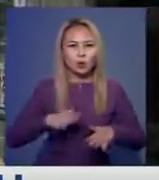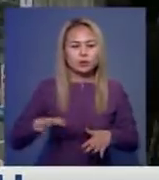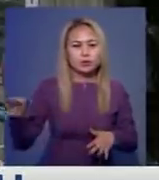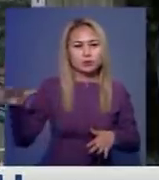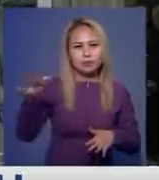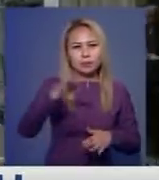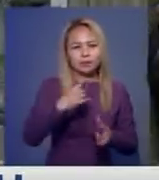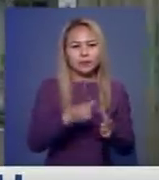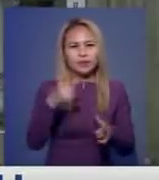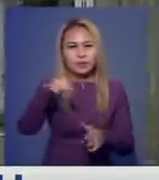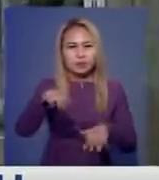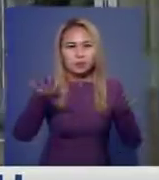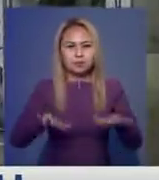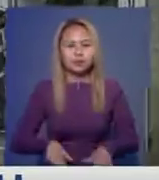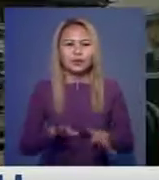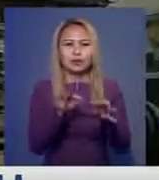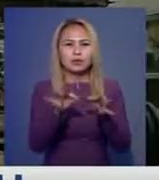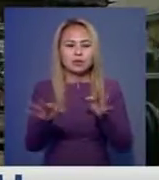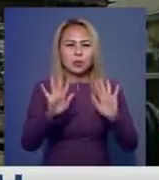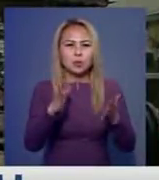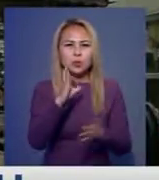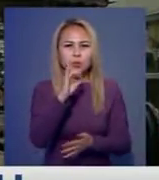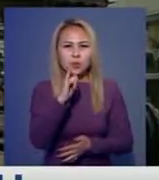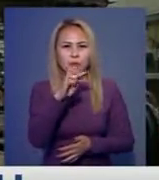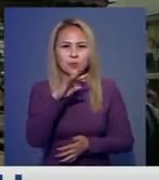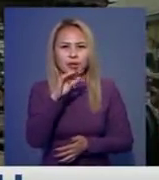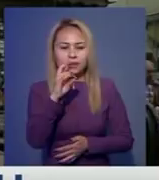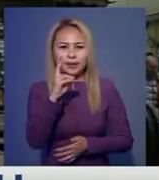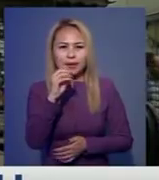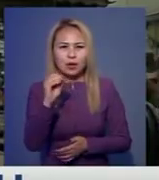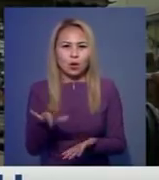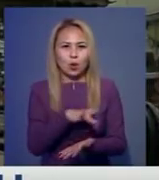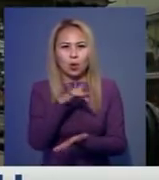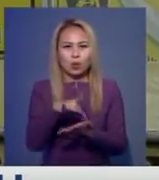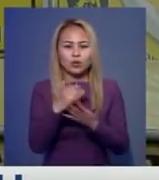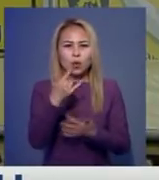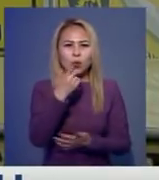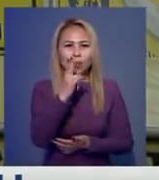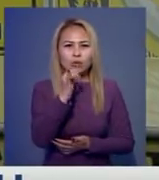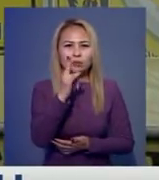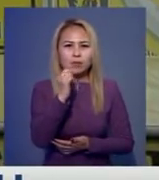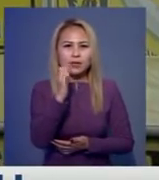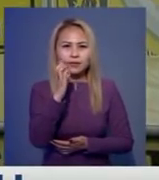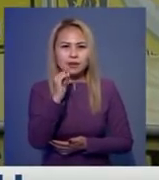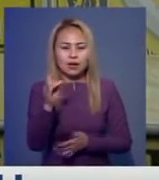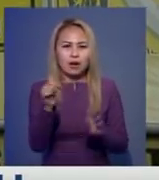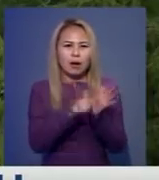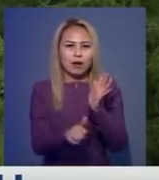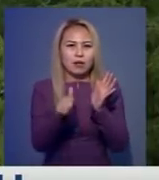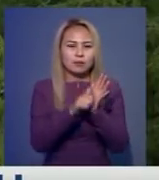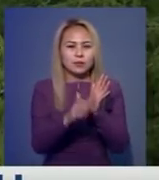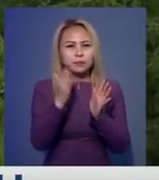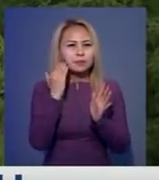өткен бабаларымыздың ұрпағы провинцияның Сюрмене қаласына шоғырланған. Солардың бірі күнбасарлар әулеті, шамамен 60 шақты